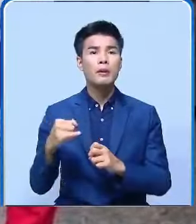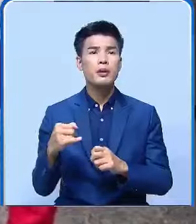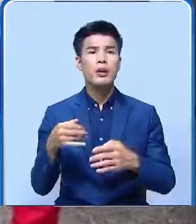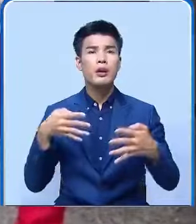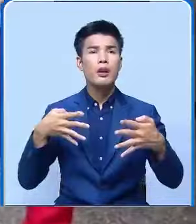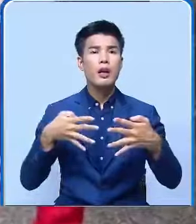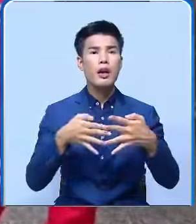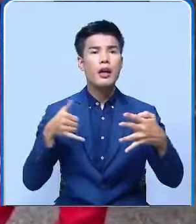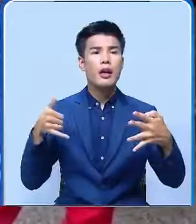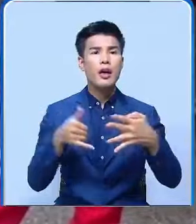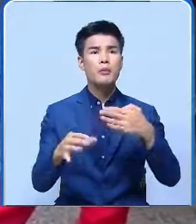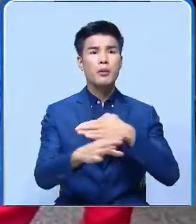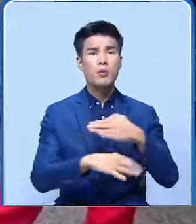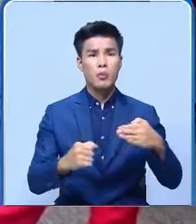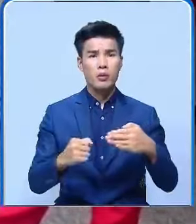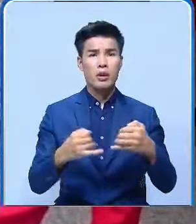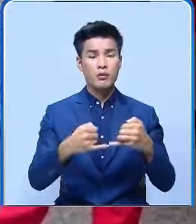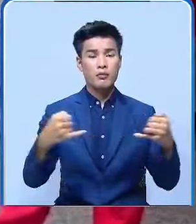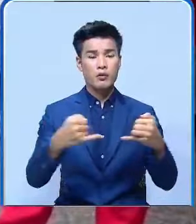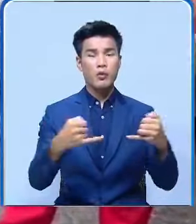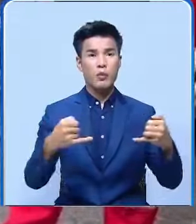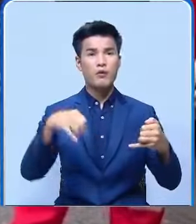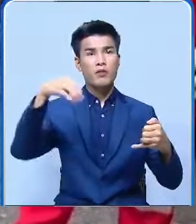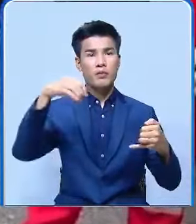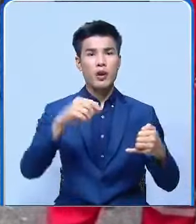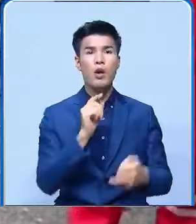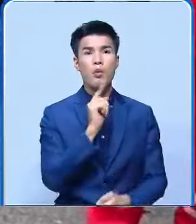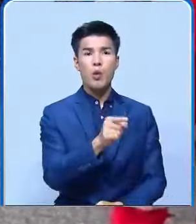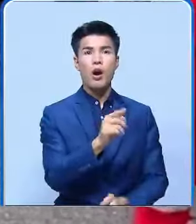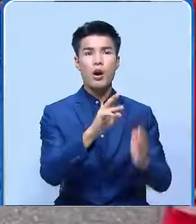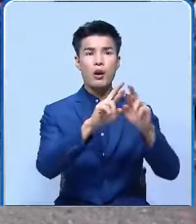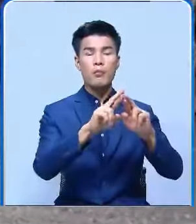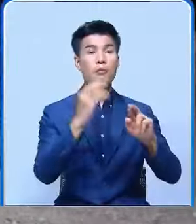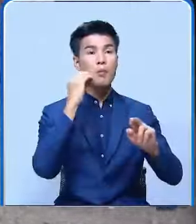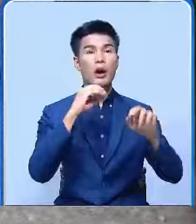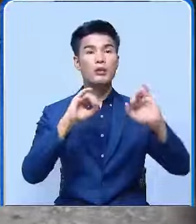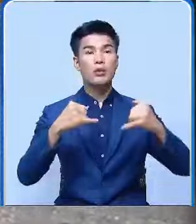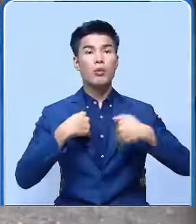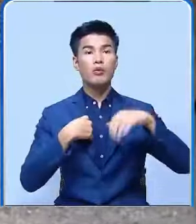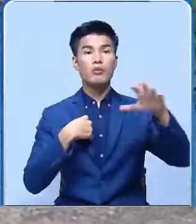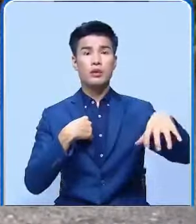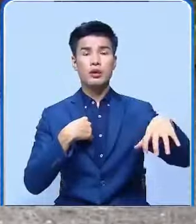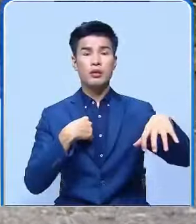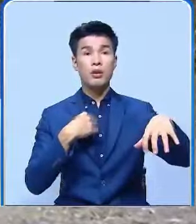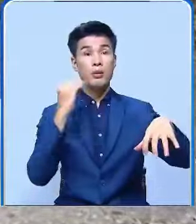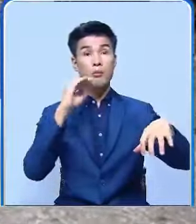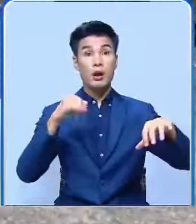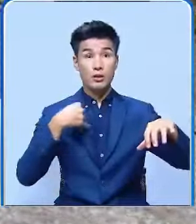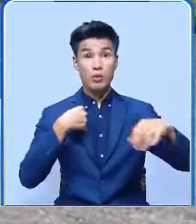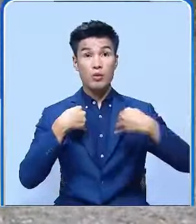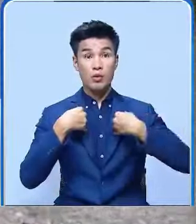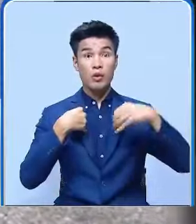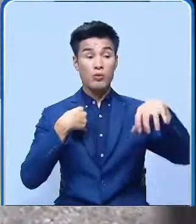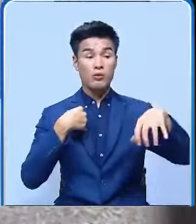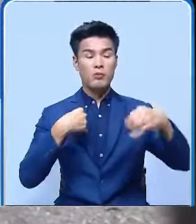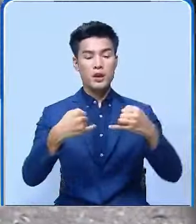ายอายุ60ปีแม่ของผู้เสียชีวิตปล่อยโคแล้วก็ต่อว่านายเจตพงษ์เจ้าของบ้านครับ ค่ะ คือเจ้าของบ้านเนี่ยเขาก็ขึงล